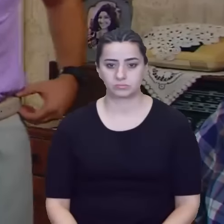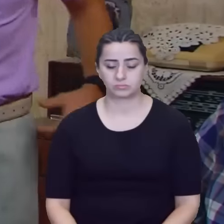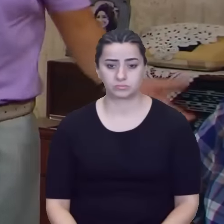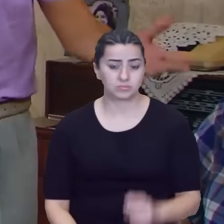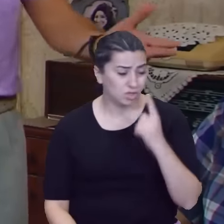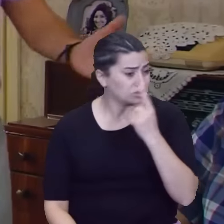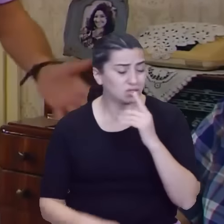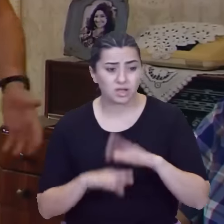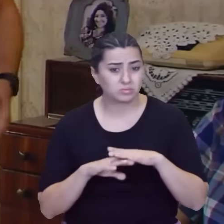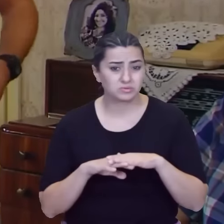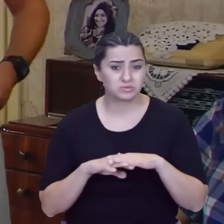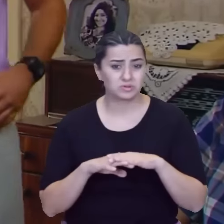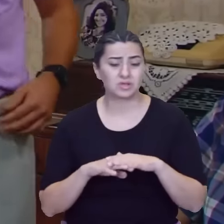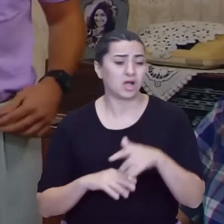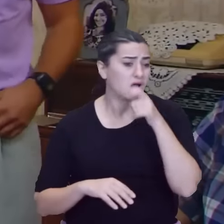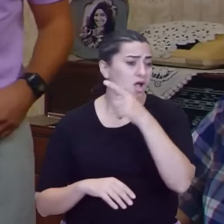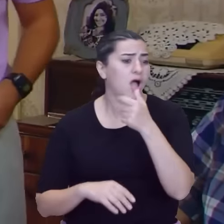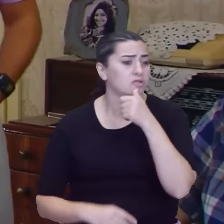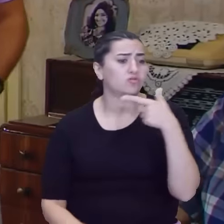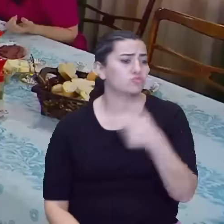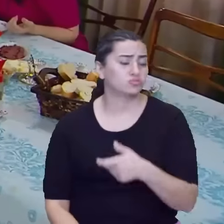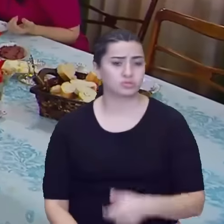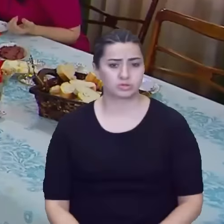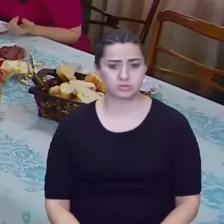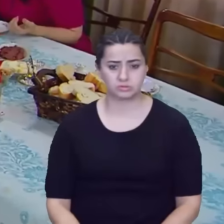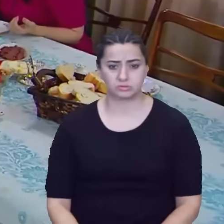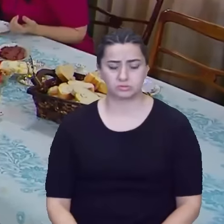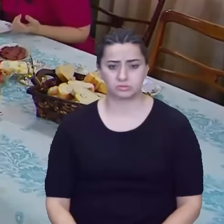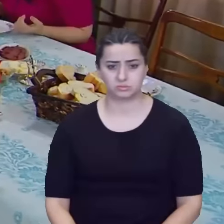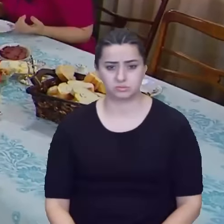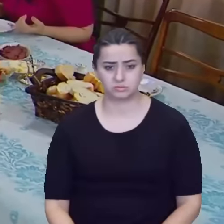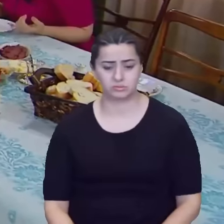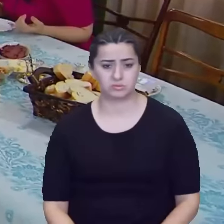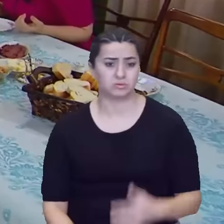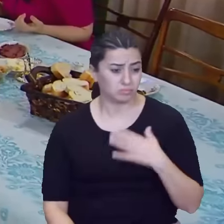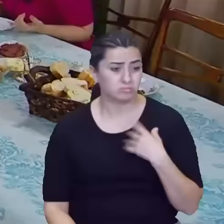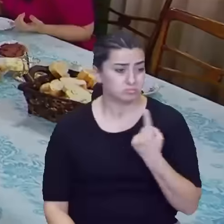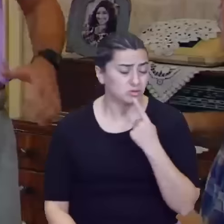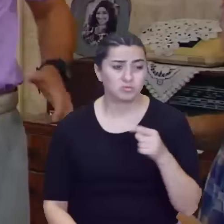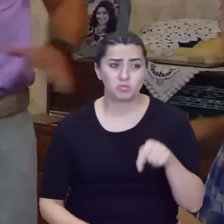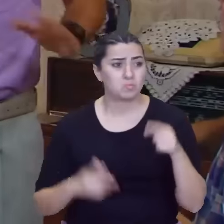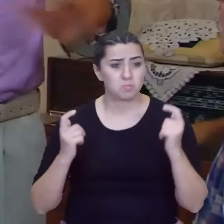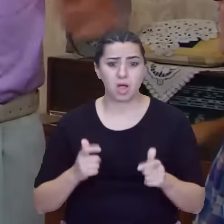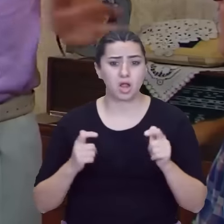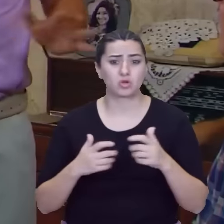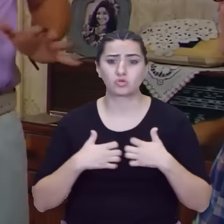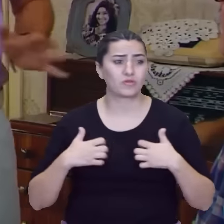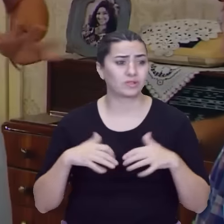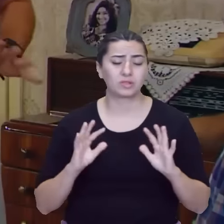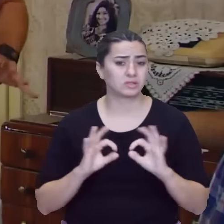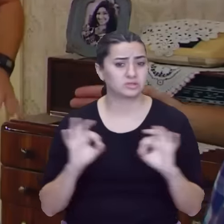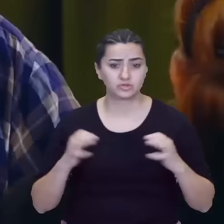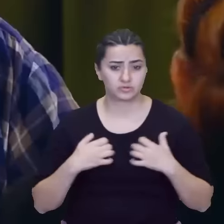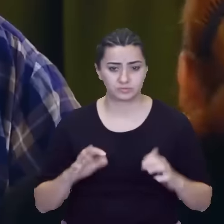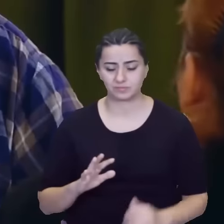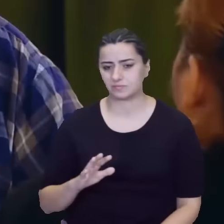Erişte, ne yapacağız şimdi? Kahvede adam vurmuşlar. Yani artık var ya, ben size bir şey söyleyeyim mi? Bu mahalle güvenli değil yani. Hiç